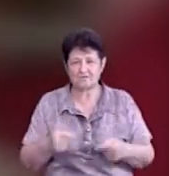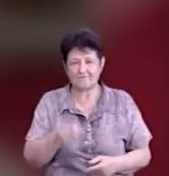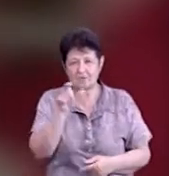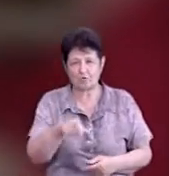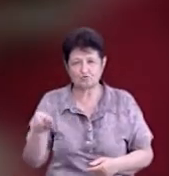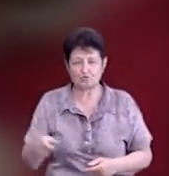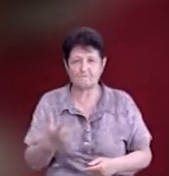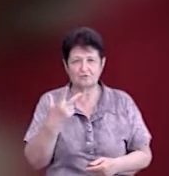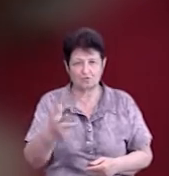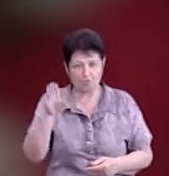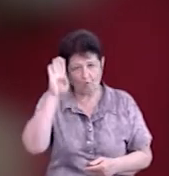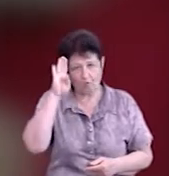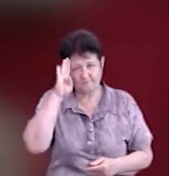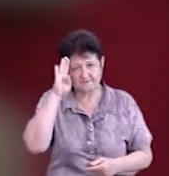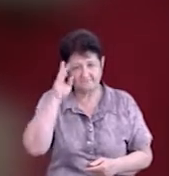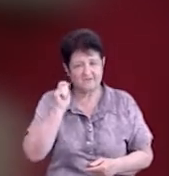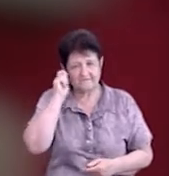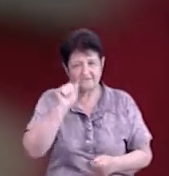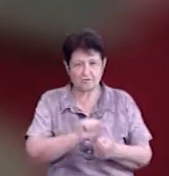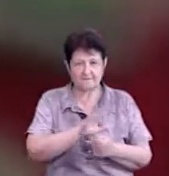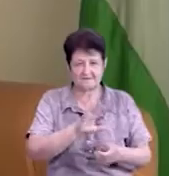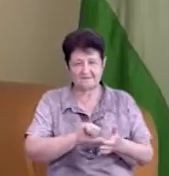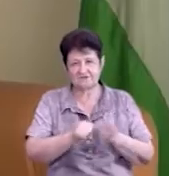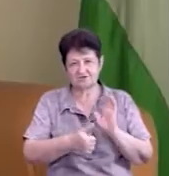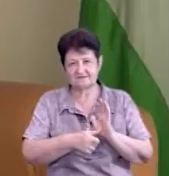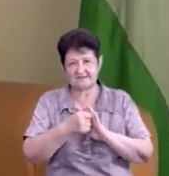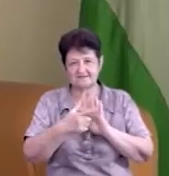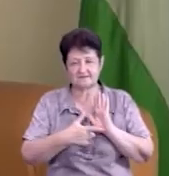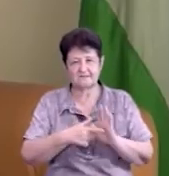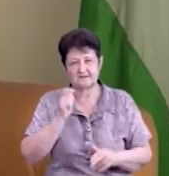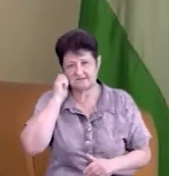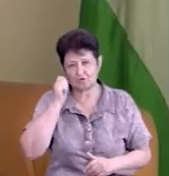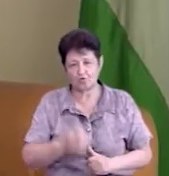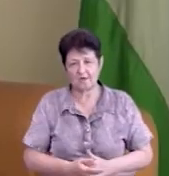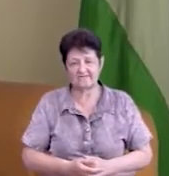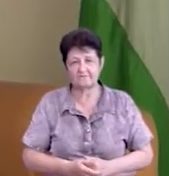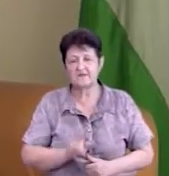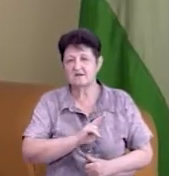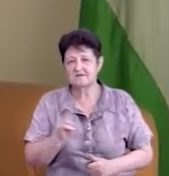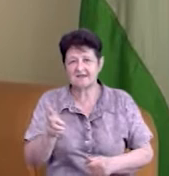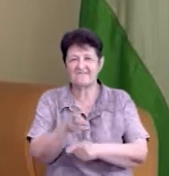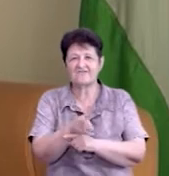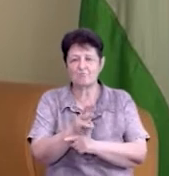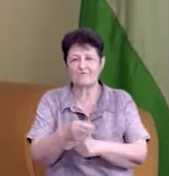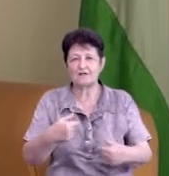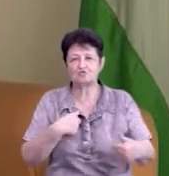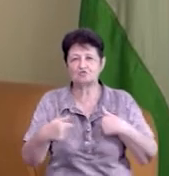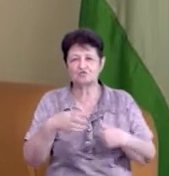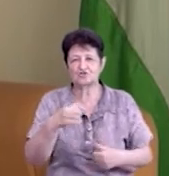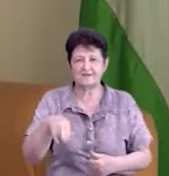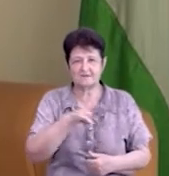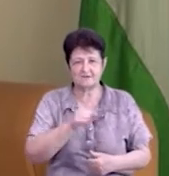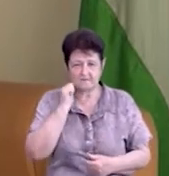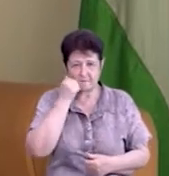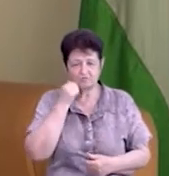особи трьох хлопців віком 15, 16 та 17 років, які фільмували знущання над бабусею